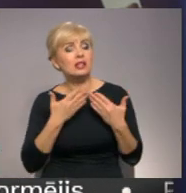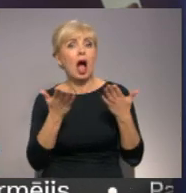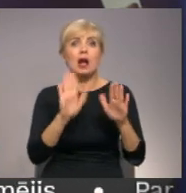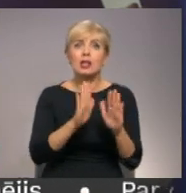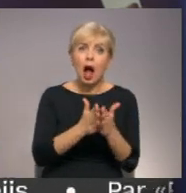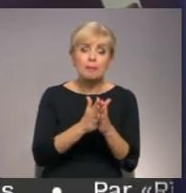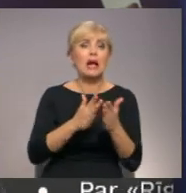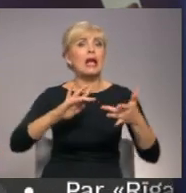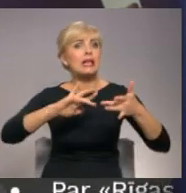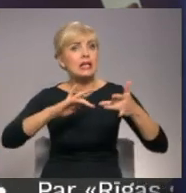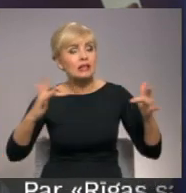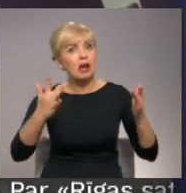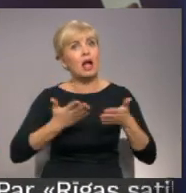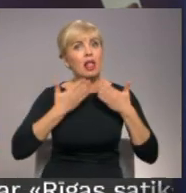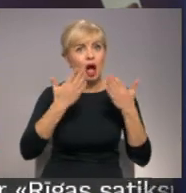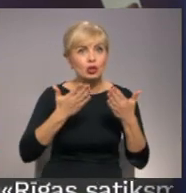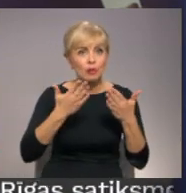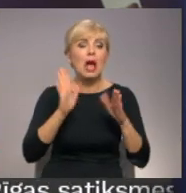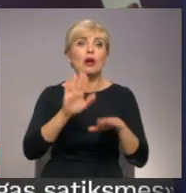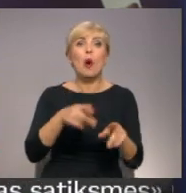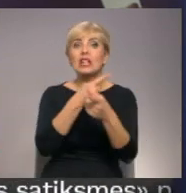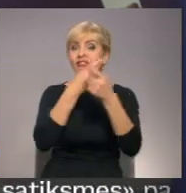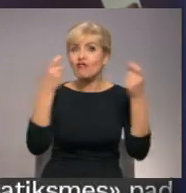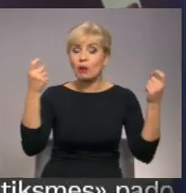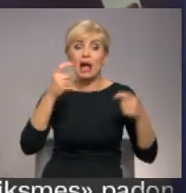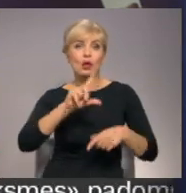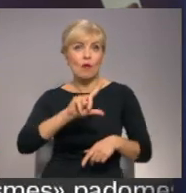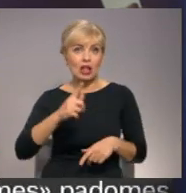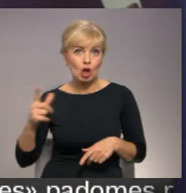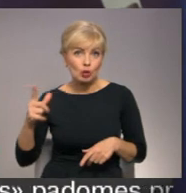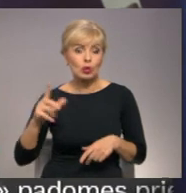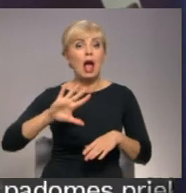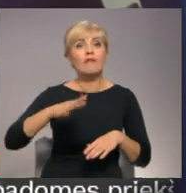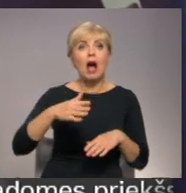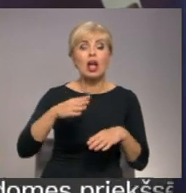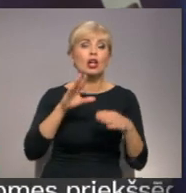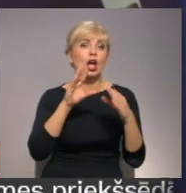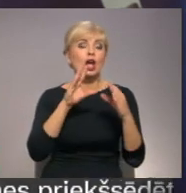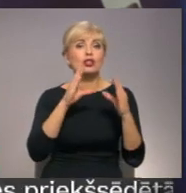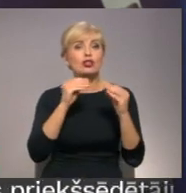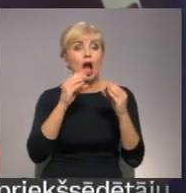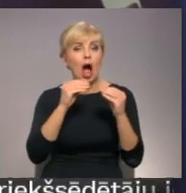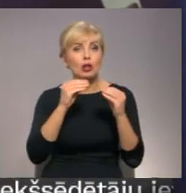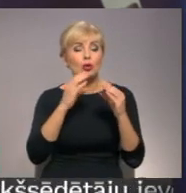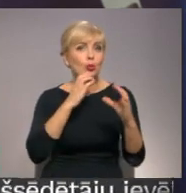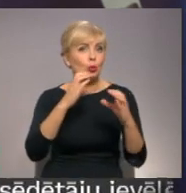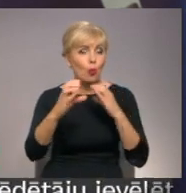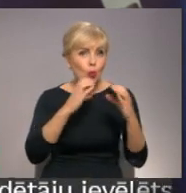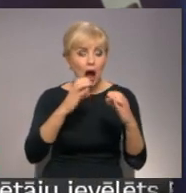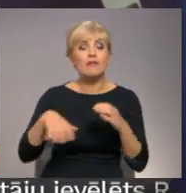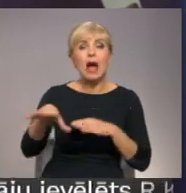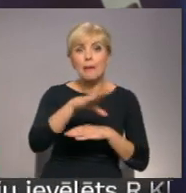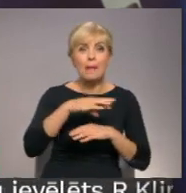lasa internetā, vai viņi lasa kaut vai informatīvu literatūru, vai čato, vai meklē informāciju, visiem